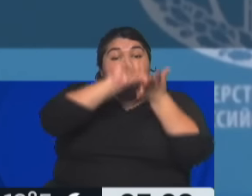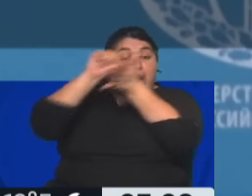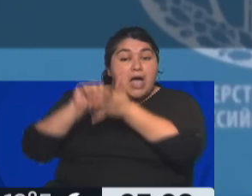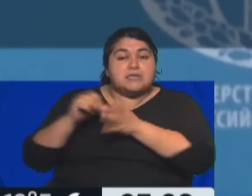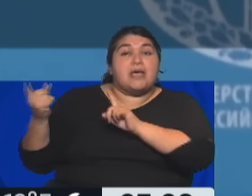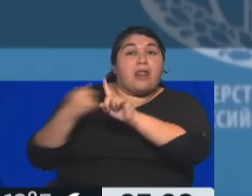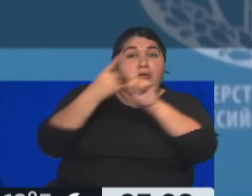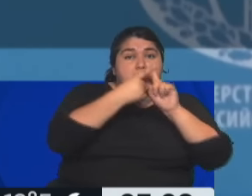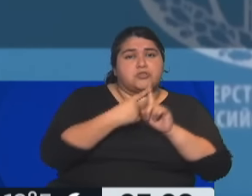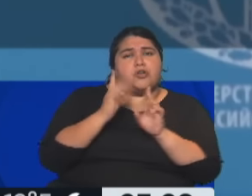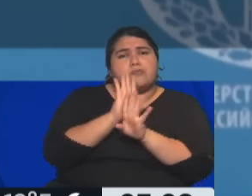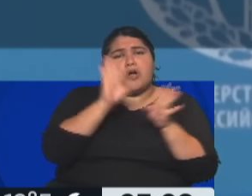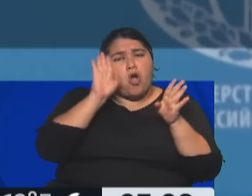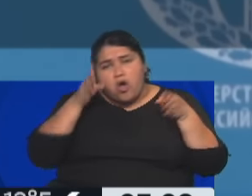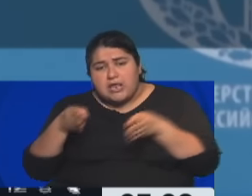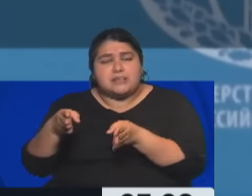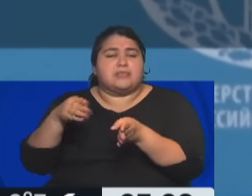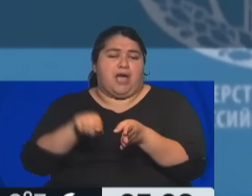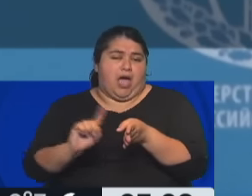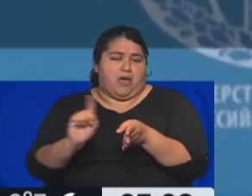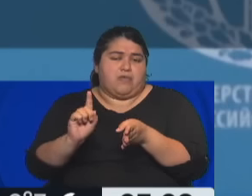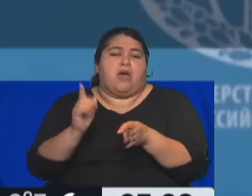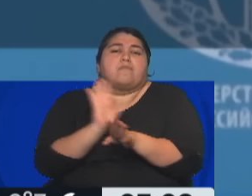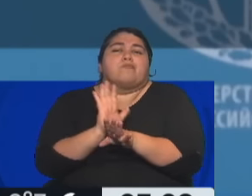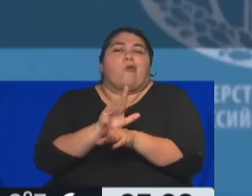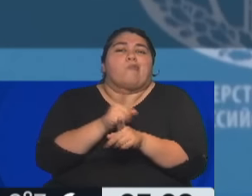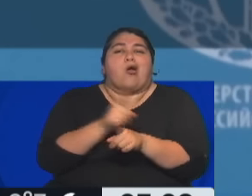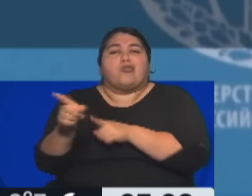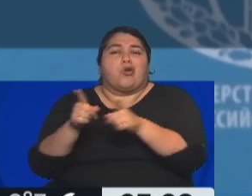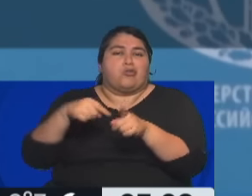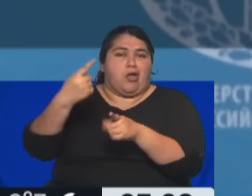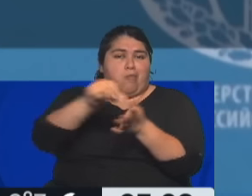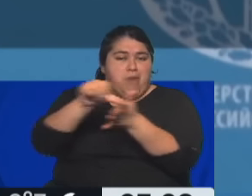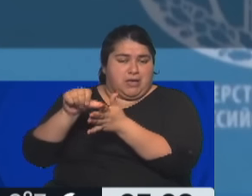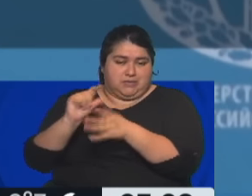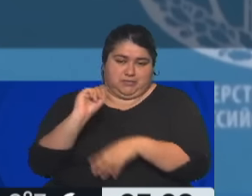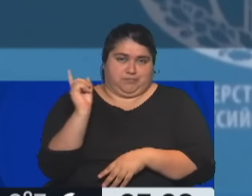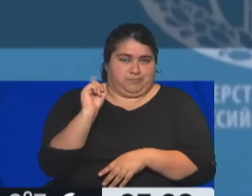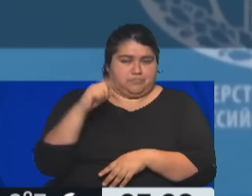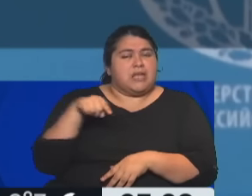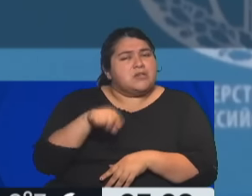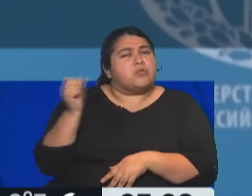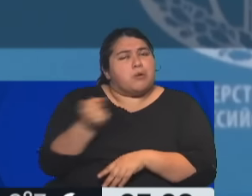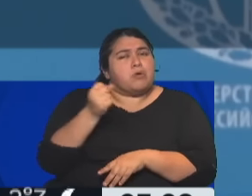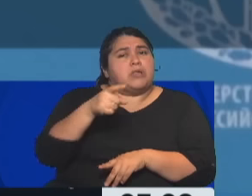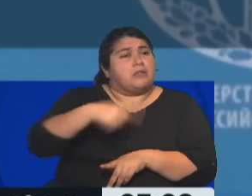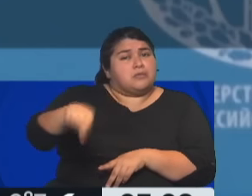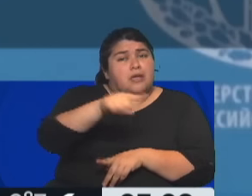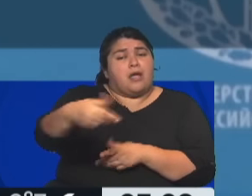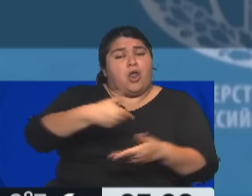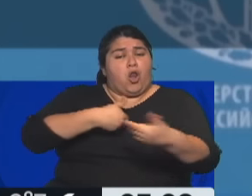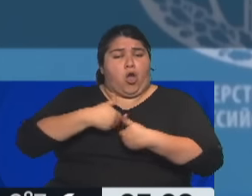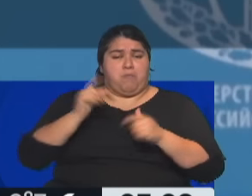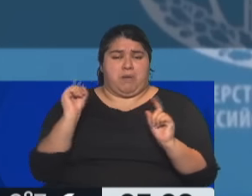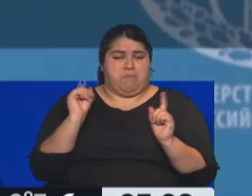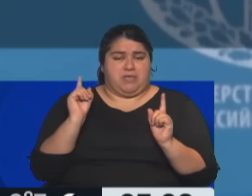или наши отношения не нацелены против, не направлены против третьих стран. Это очень важно, потому что для